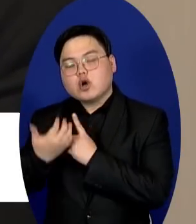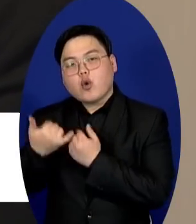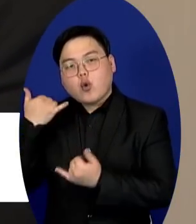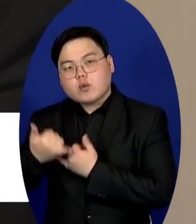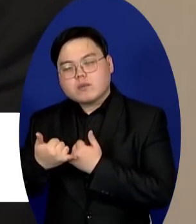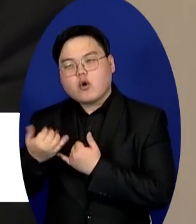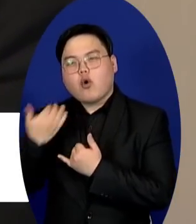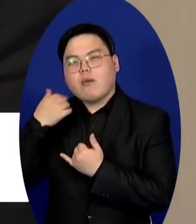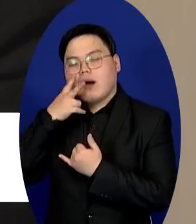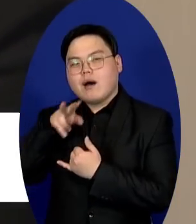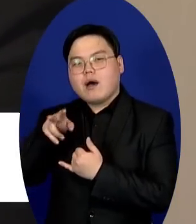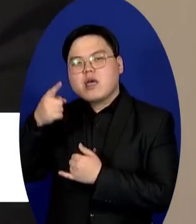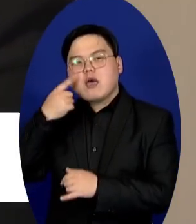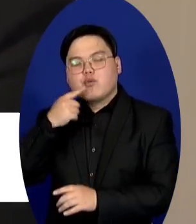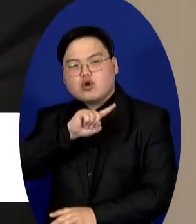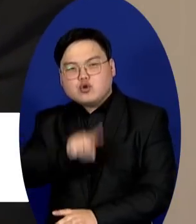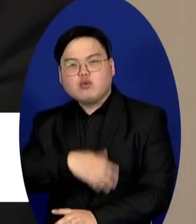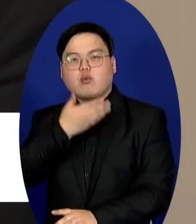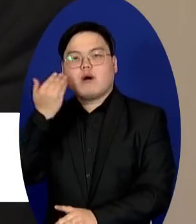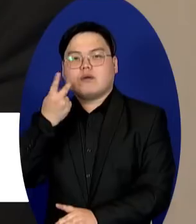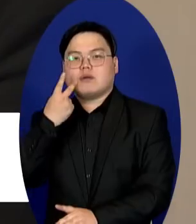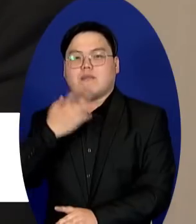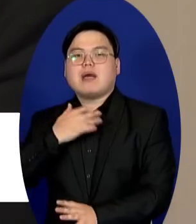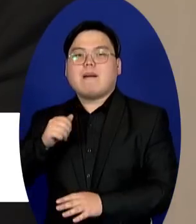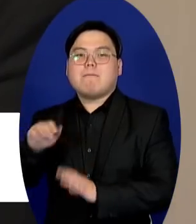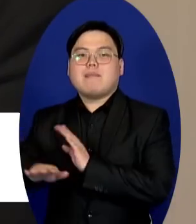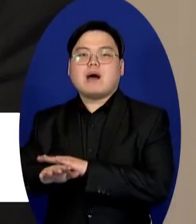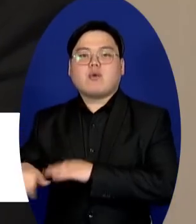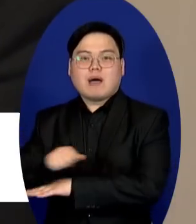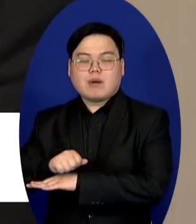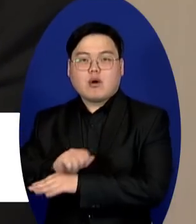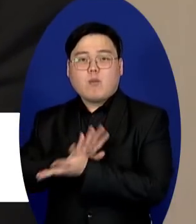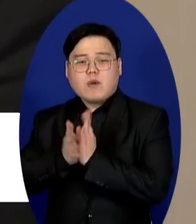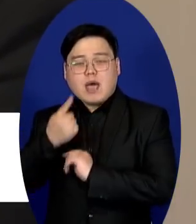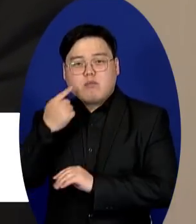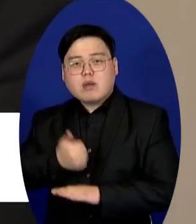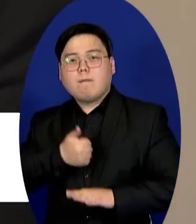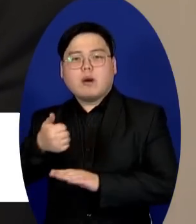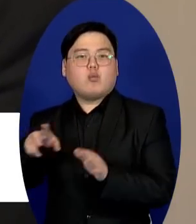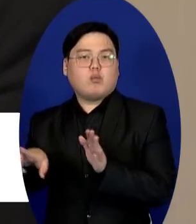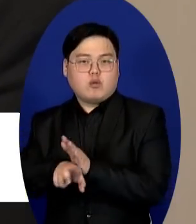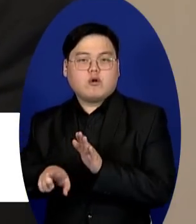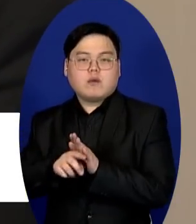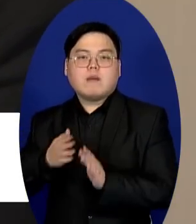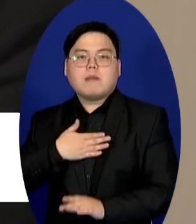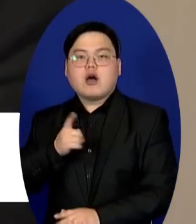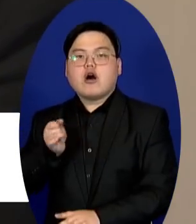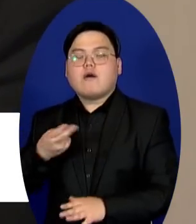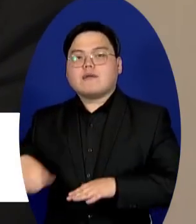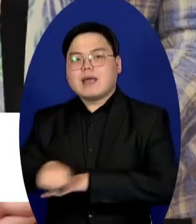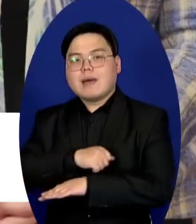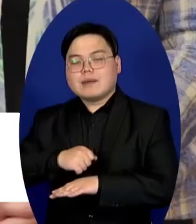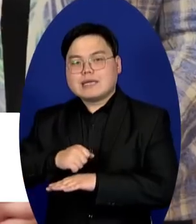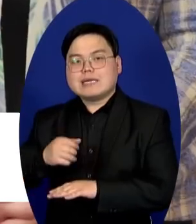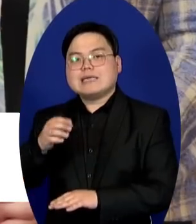баг байдаг. Энийн ялангуяа манай баруун аймгийн хувьд а тэгтээ эмэгтэйчүүд манлайлж болдог юма гэдгийг манай Ход аймгийн засаар болормоо маань харуулж